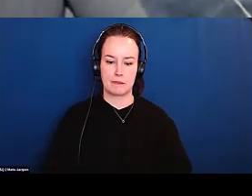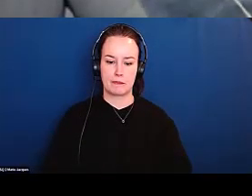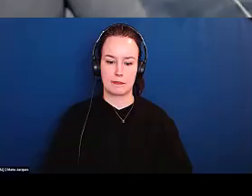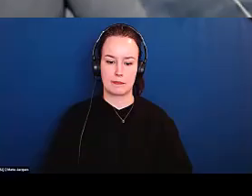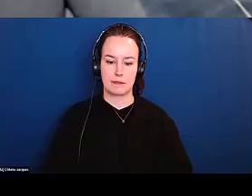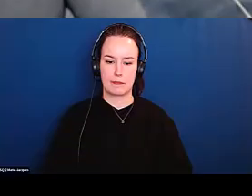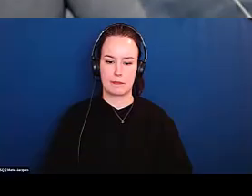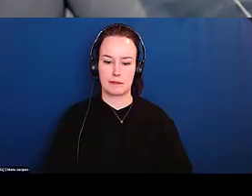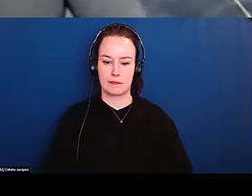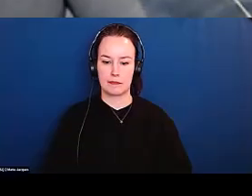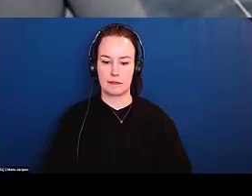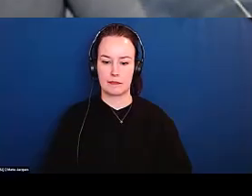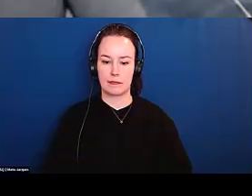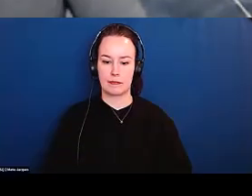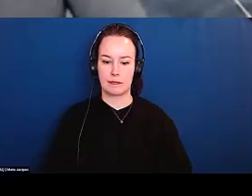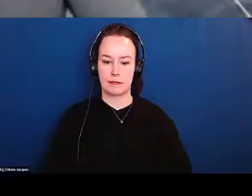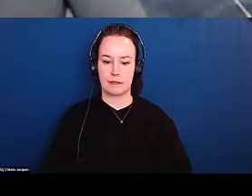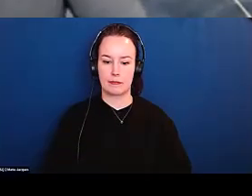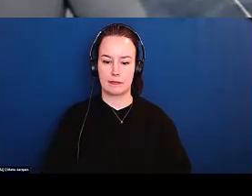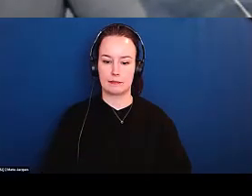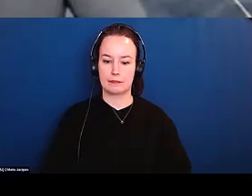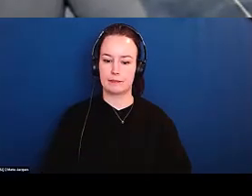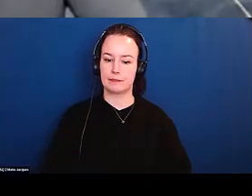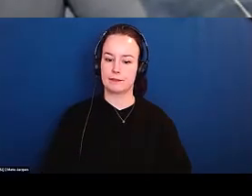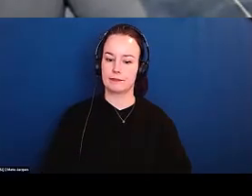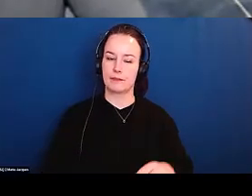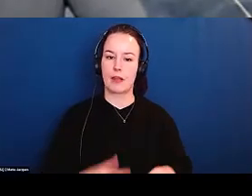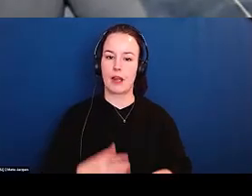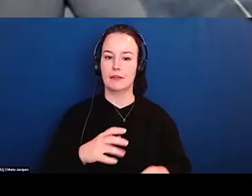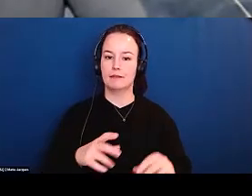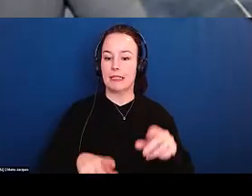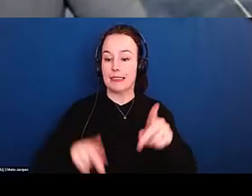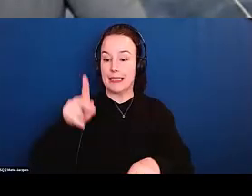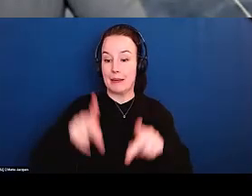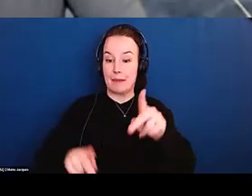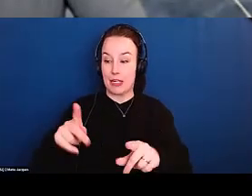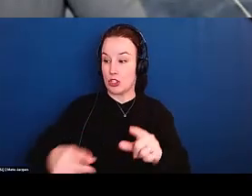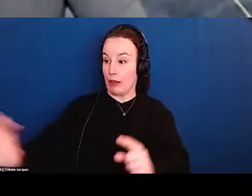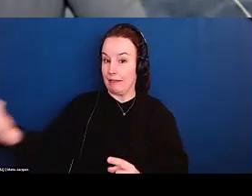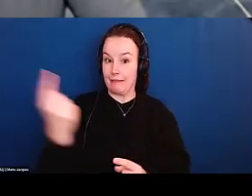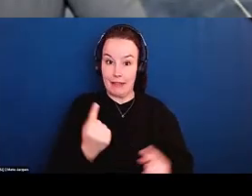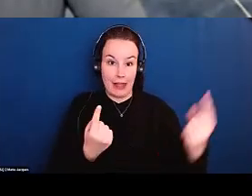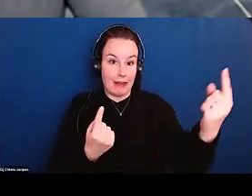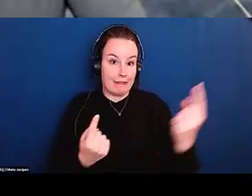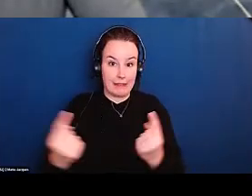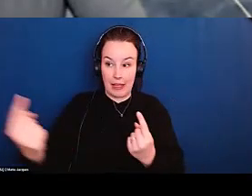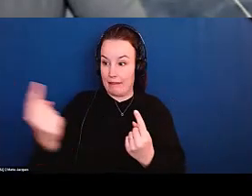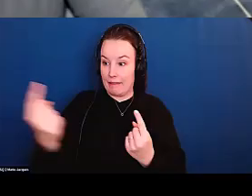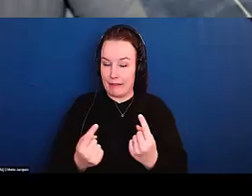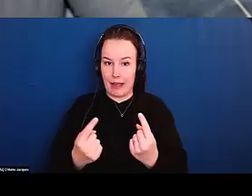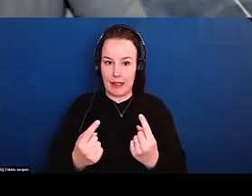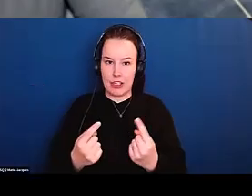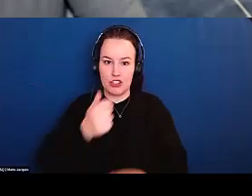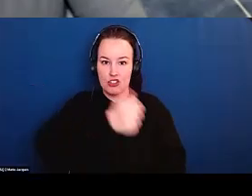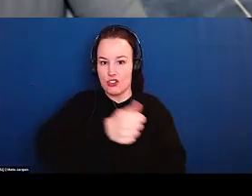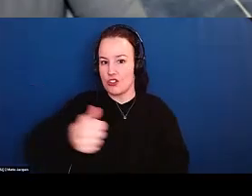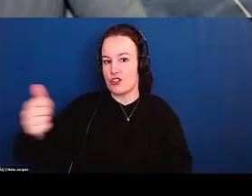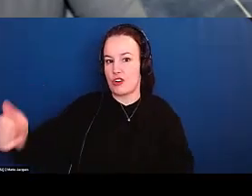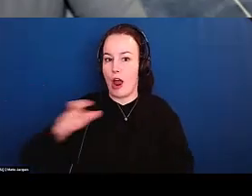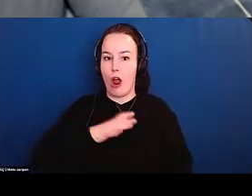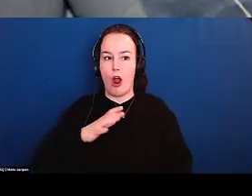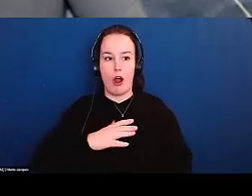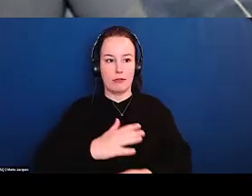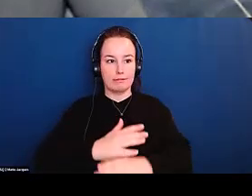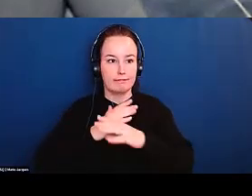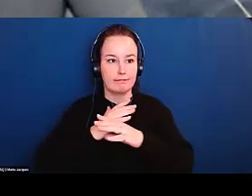bien sûr, lorsque les individus viennent à nous, il y a des barrières qui sont là dès qu'ils entrent dans nos